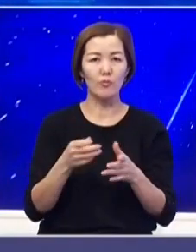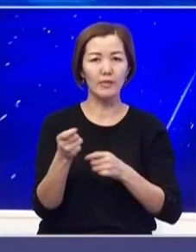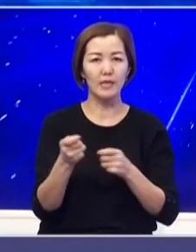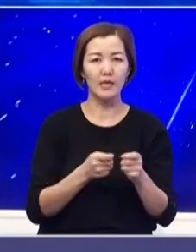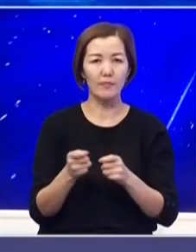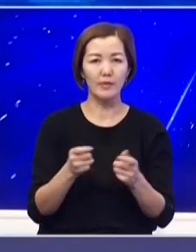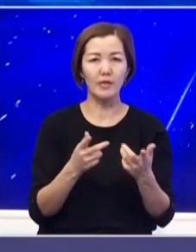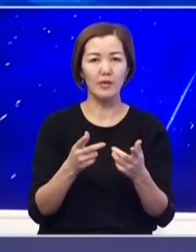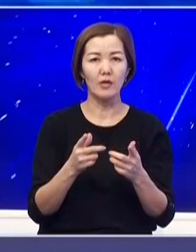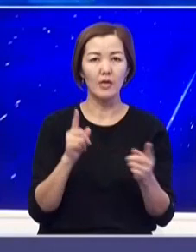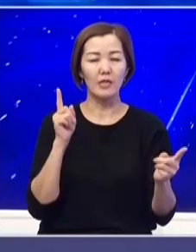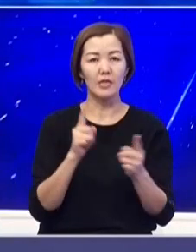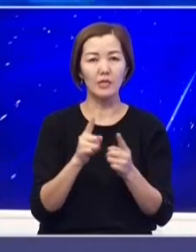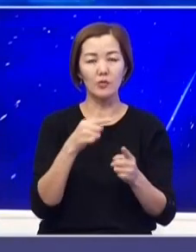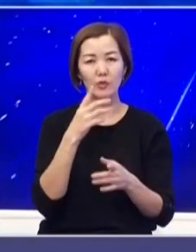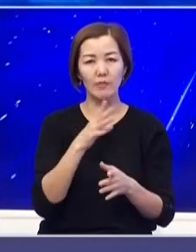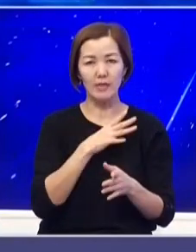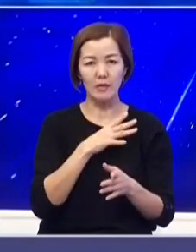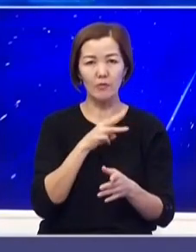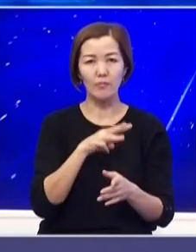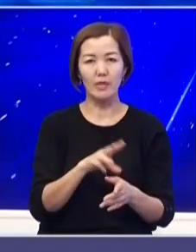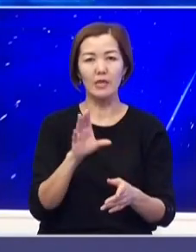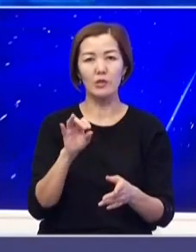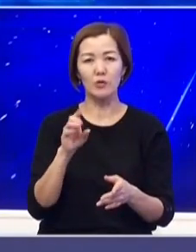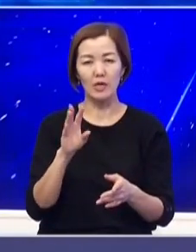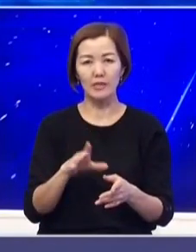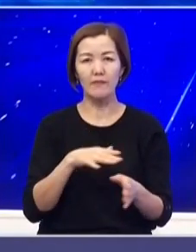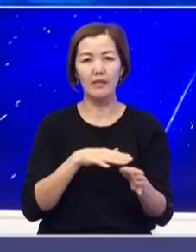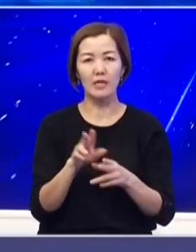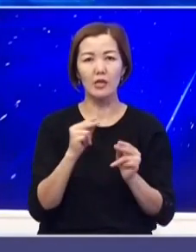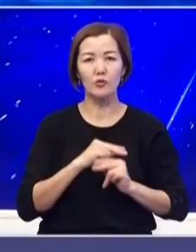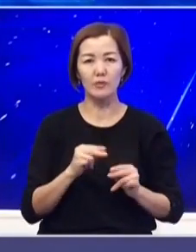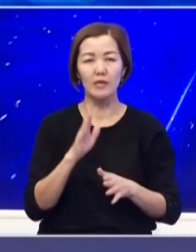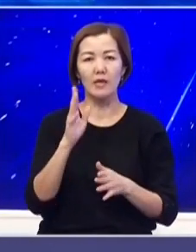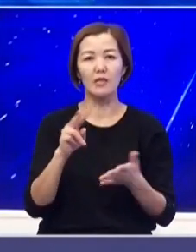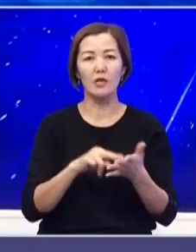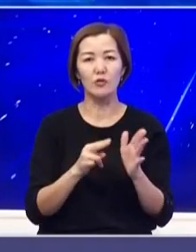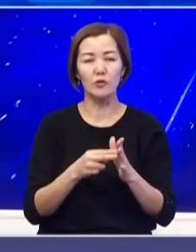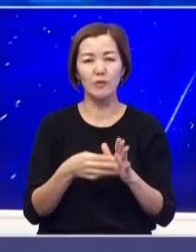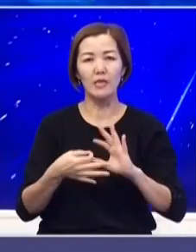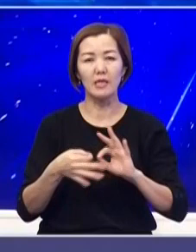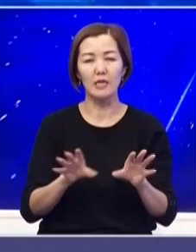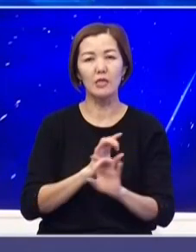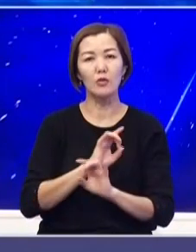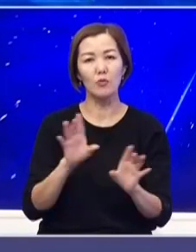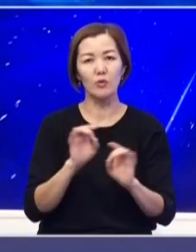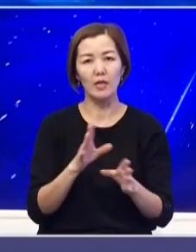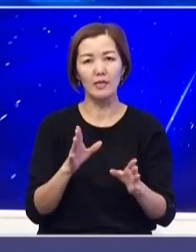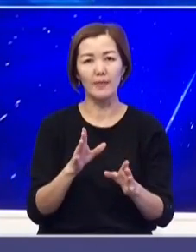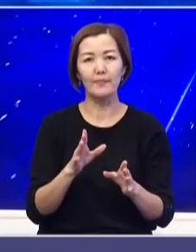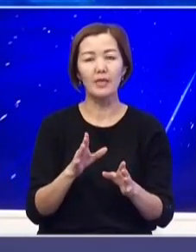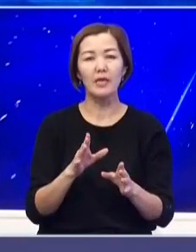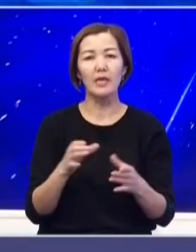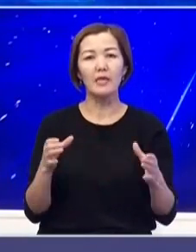облыс әкімінің қауымдастық өкілдерімен кездесуінде белгілі болды. Марат Султанғазиев атқарылған жұмыстар мен алдағы жоспарларға кеңінен